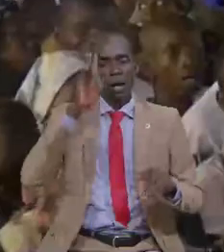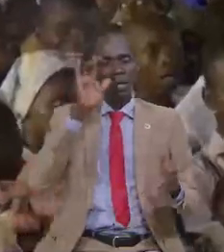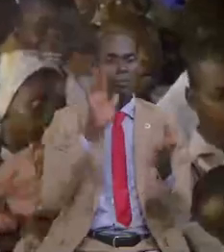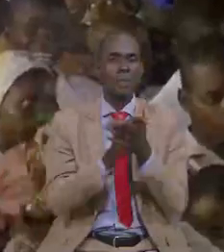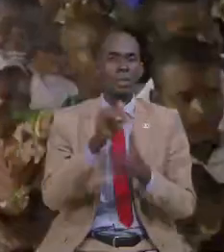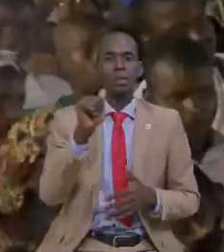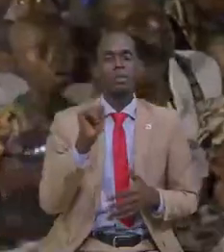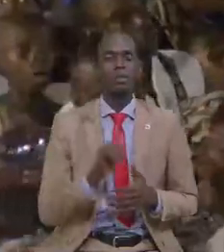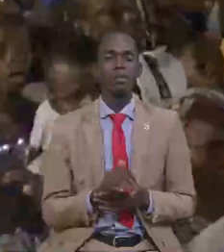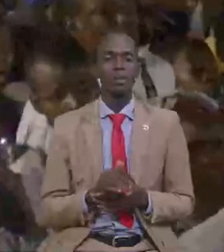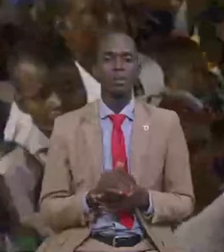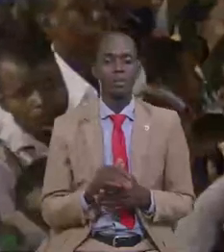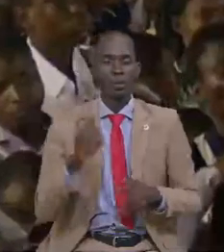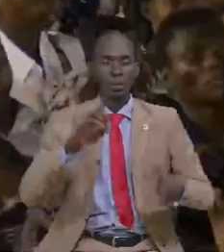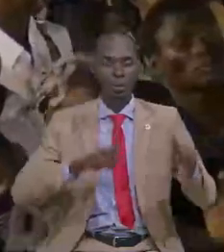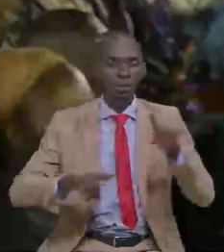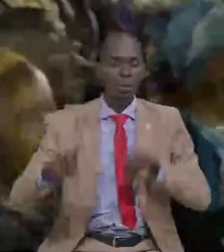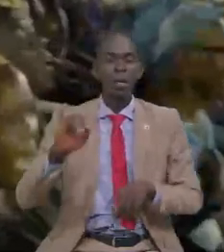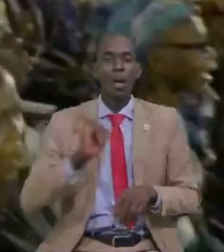je crois,